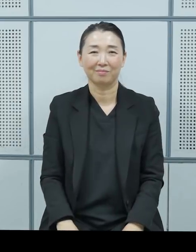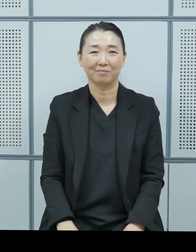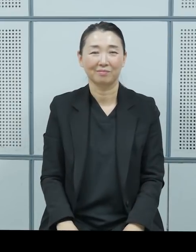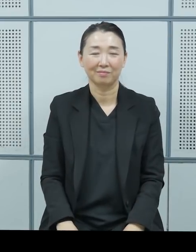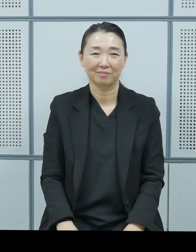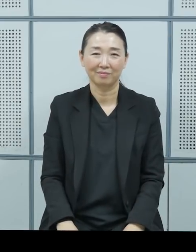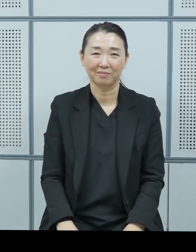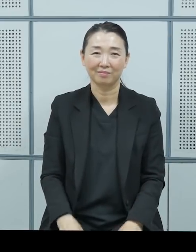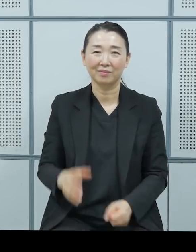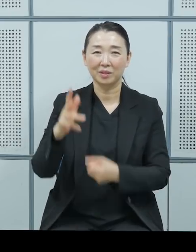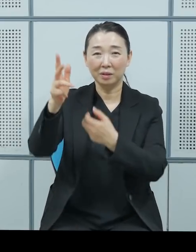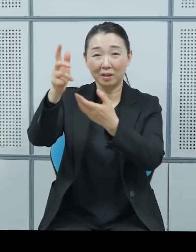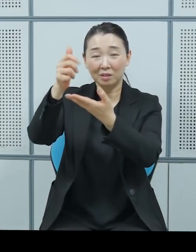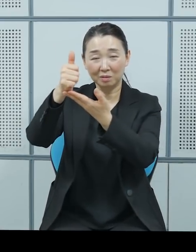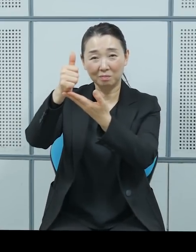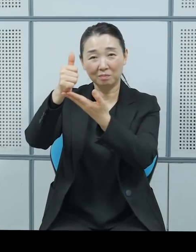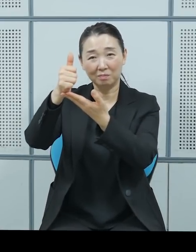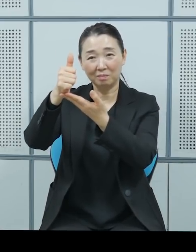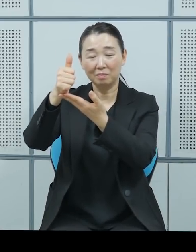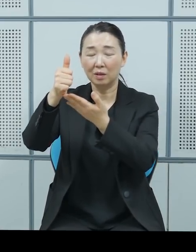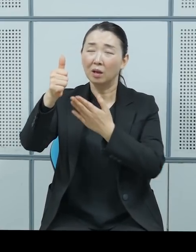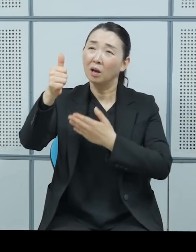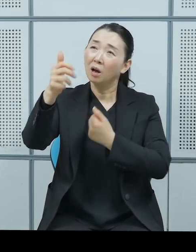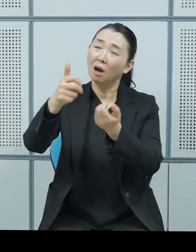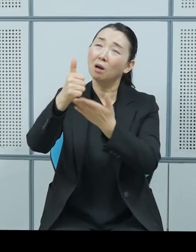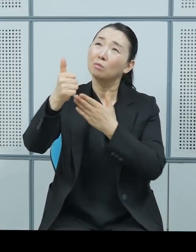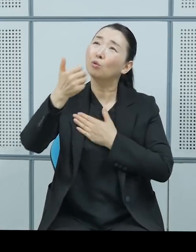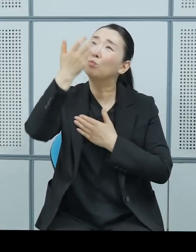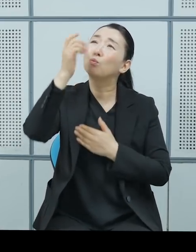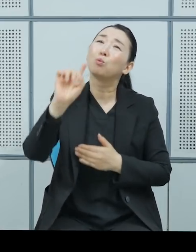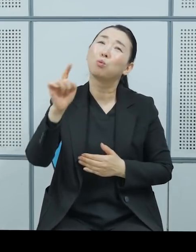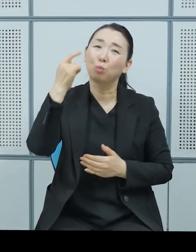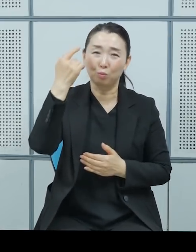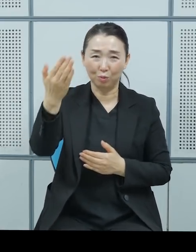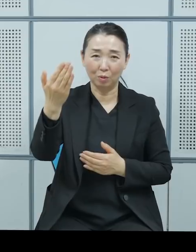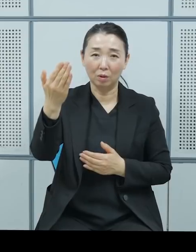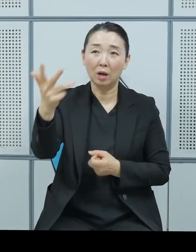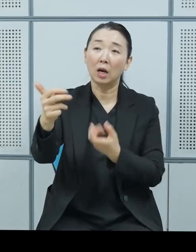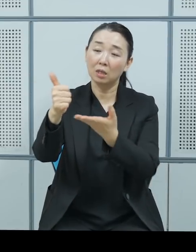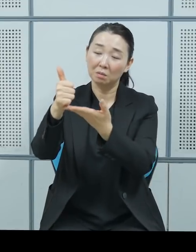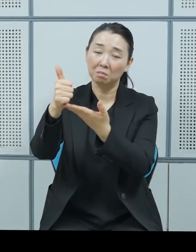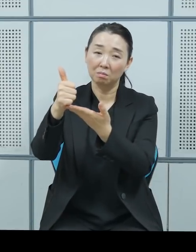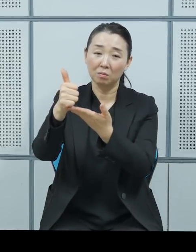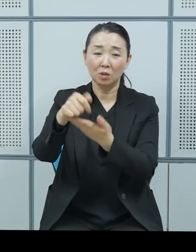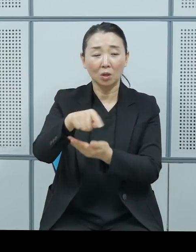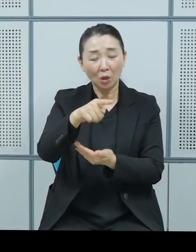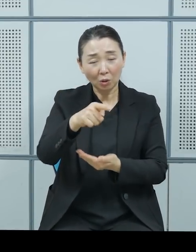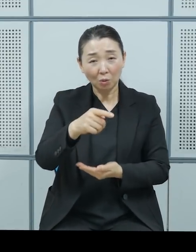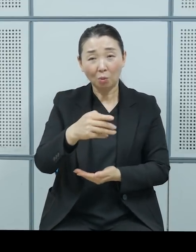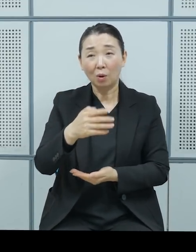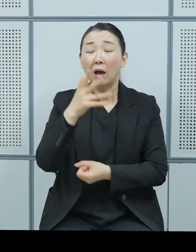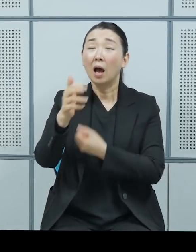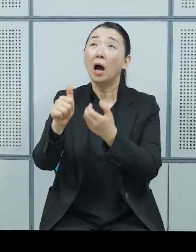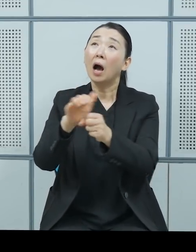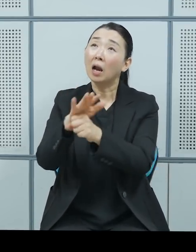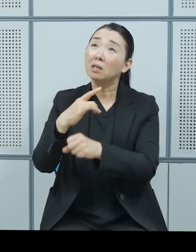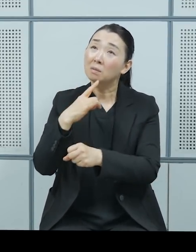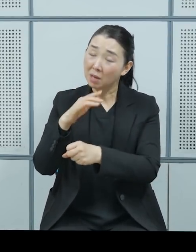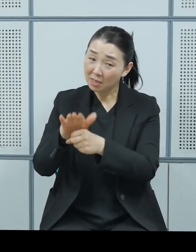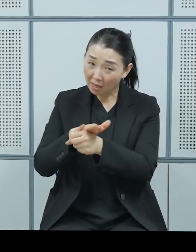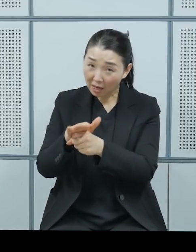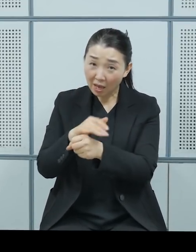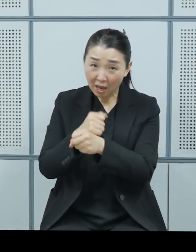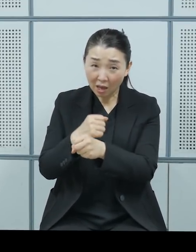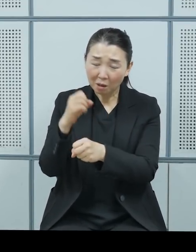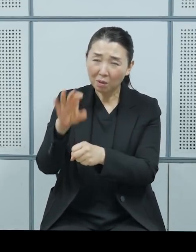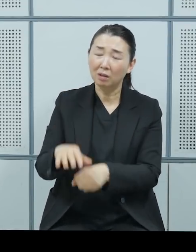그래서 하나님한테 하나님 내 꿈이 뭐예요? 이렇게 물으니까 하나님 바로 너 나만 사랑해 그러셔서